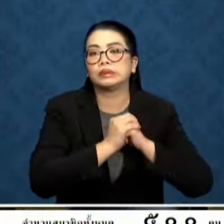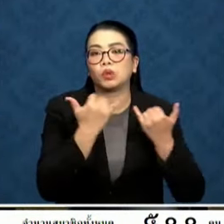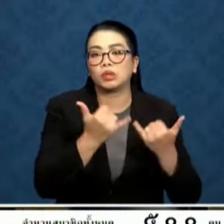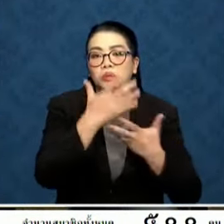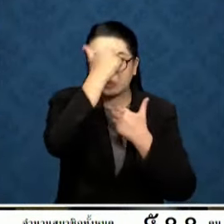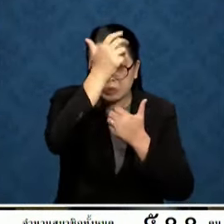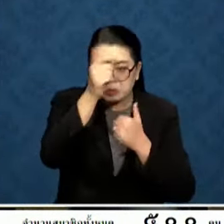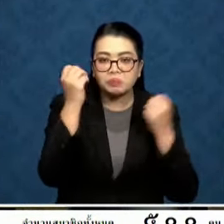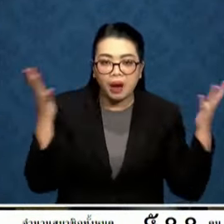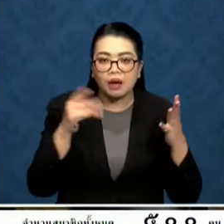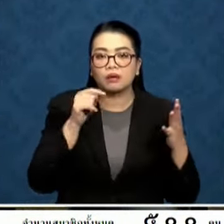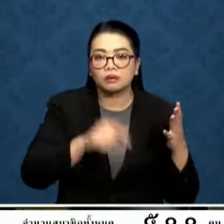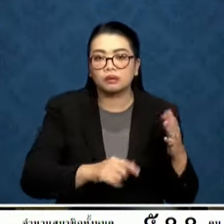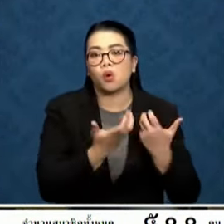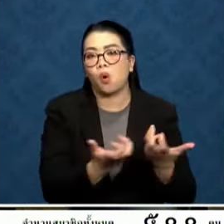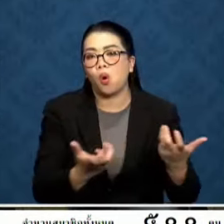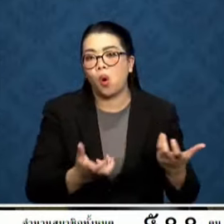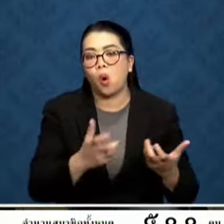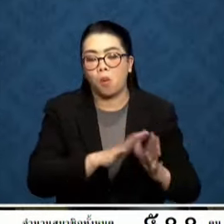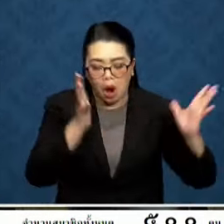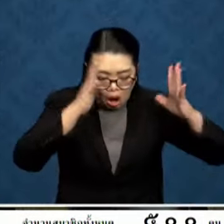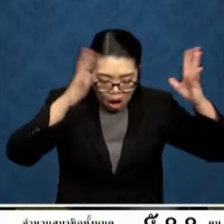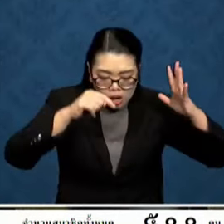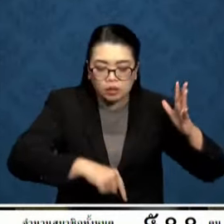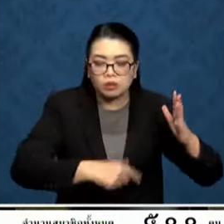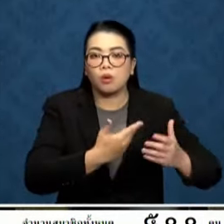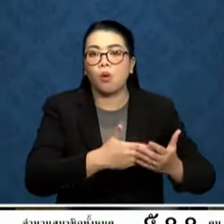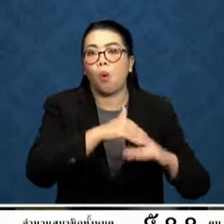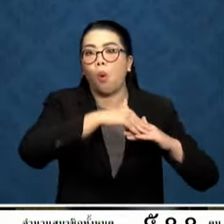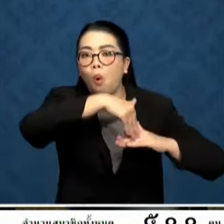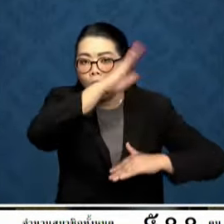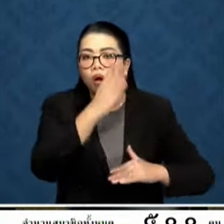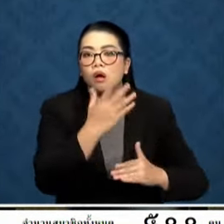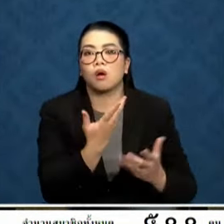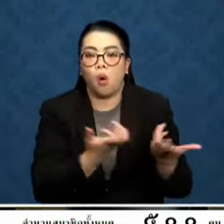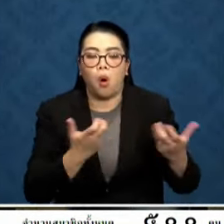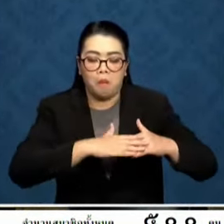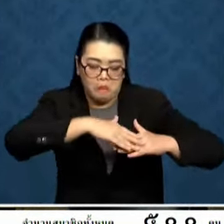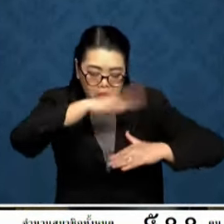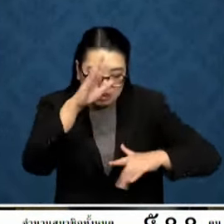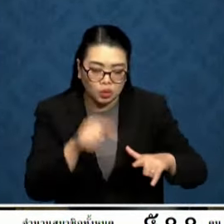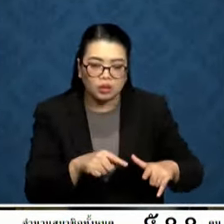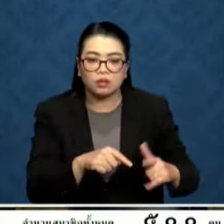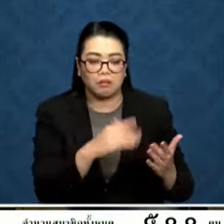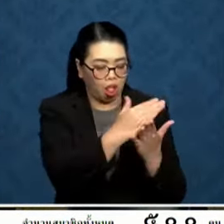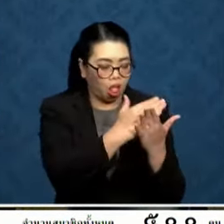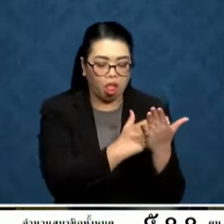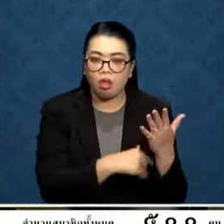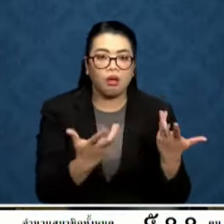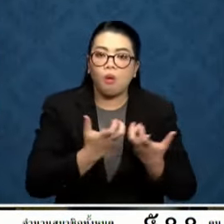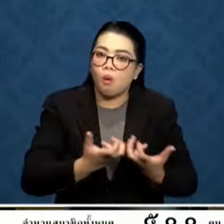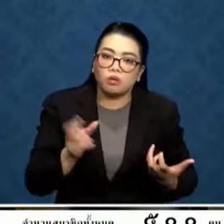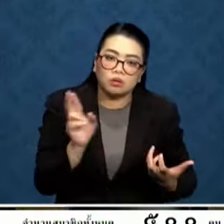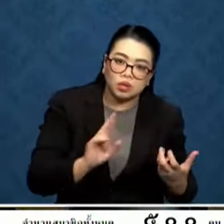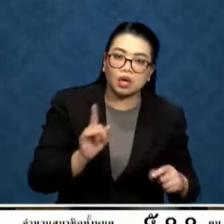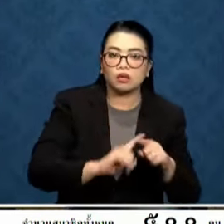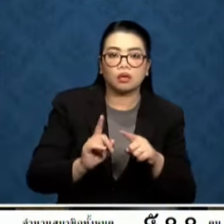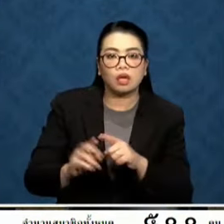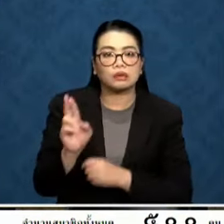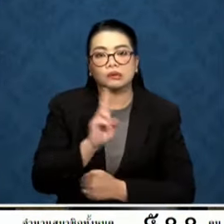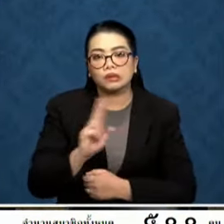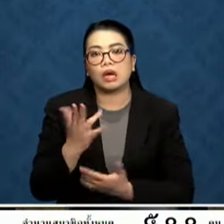เกิดสภาวะสินค้าล้นตลาดหรือที่เราเรียกกันว่าอ sulyในแทบทุกรายการครับตั้งแต่สินค้าที่